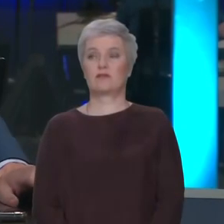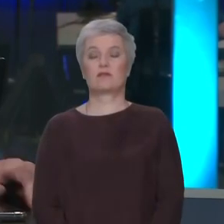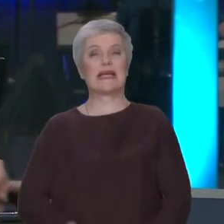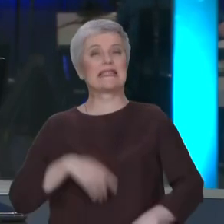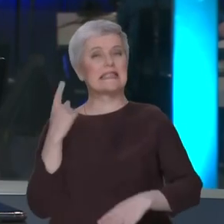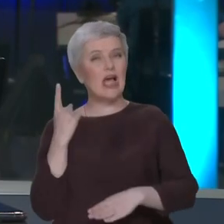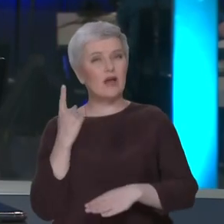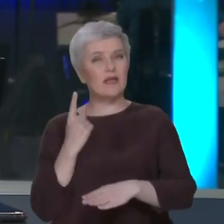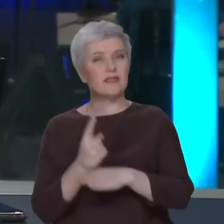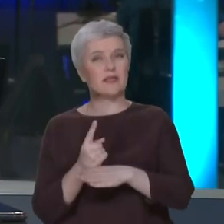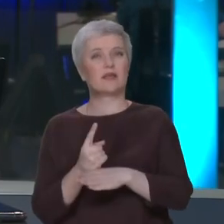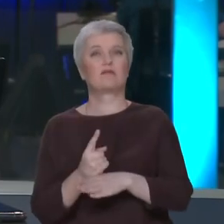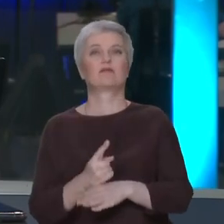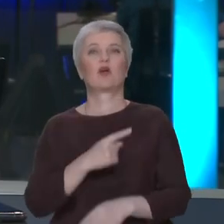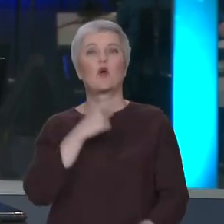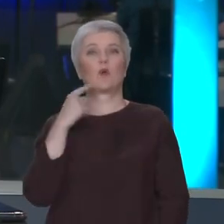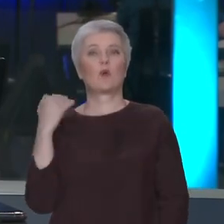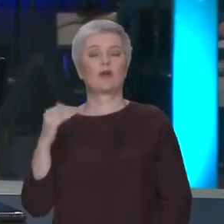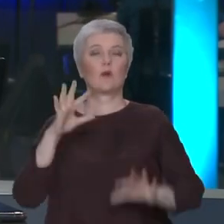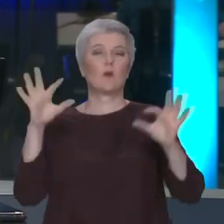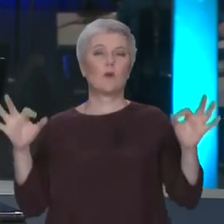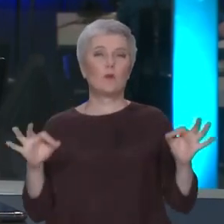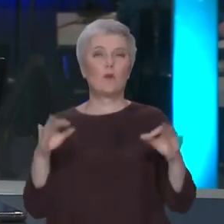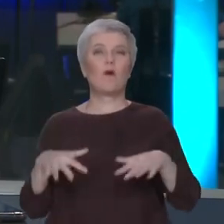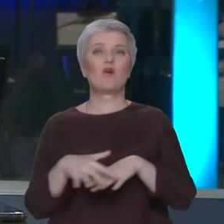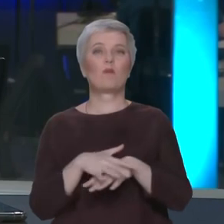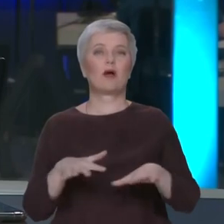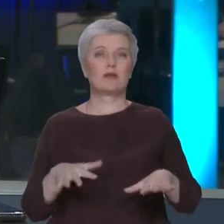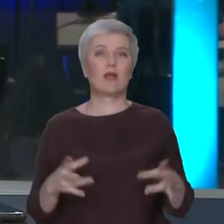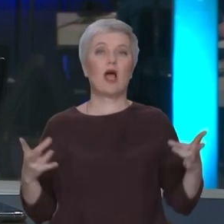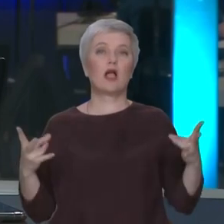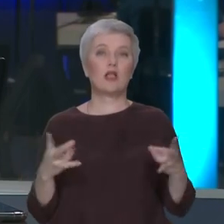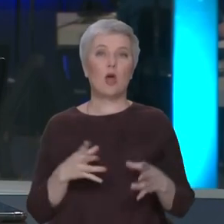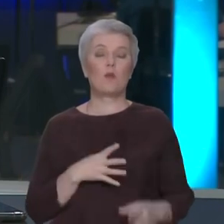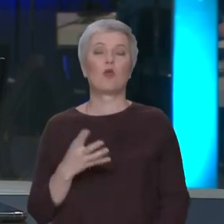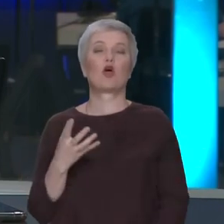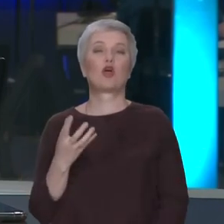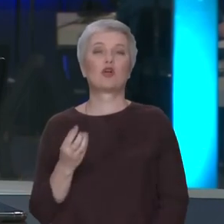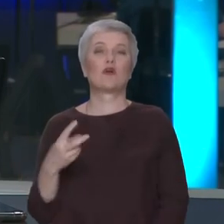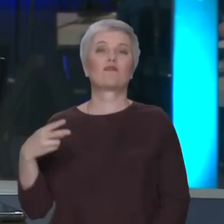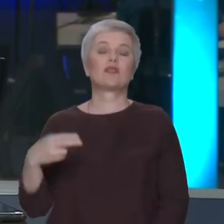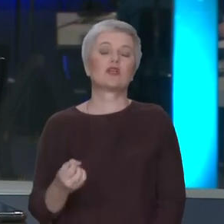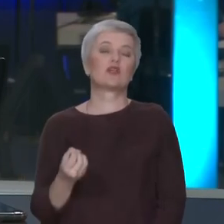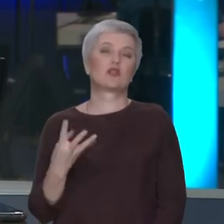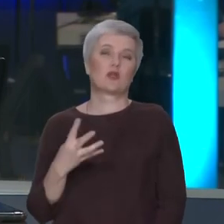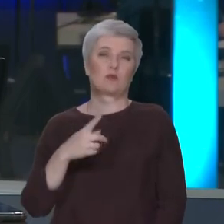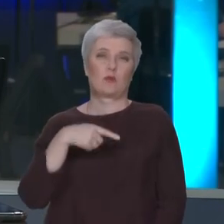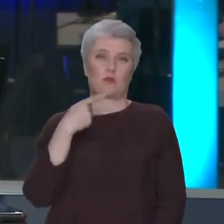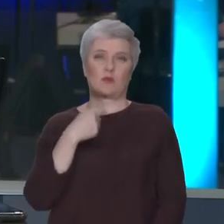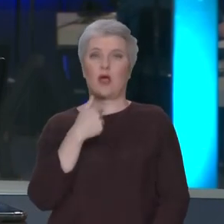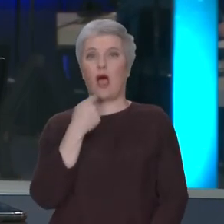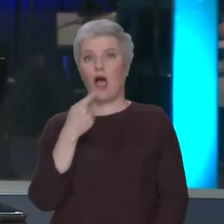Заборонити російську музику в громадських місцях треба було ще в 2014 році. Такої думки продюсер і телеведучий Ігор